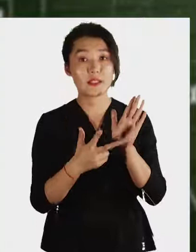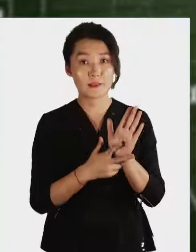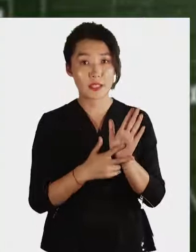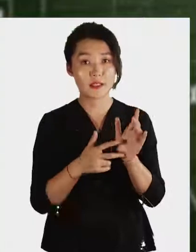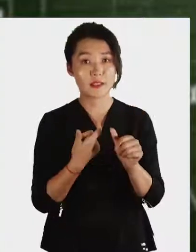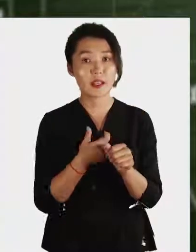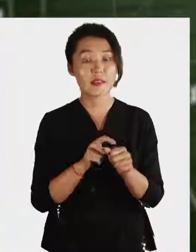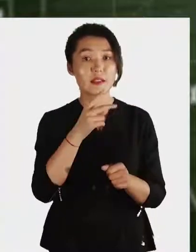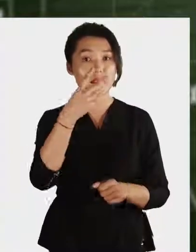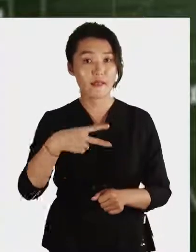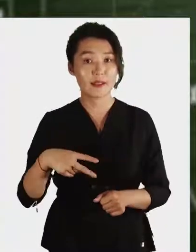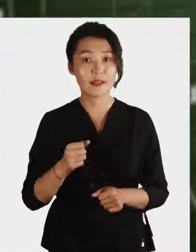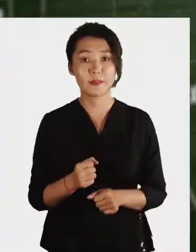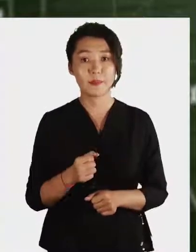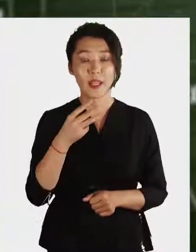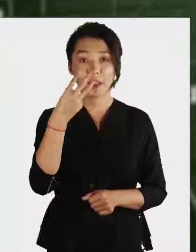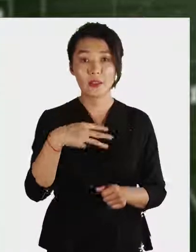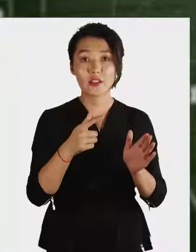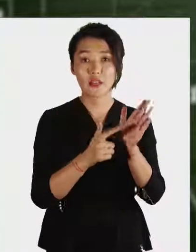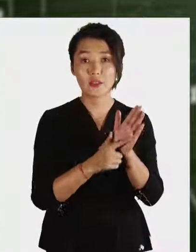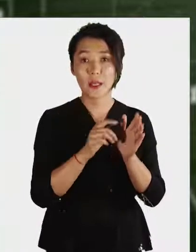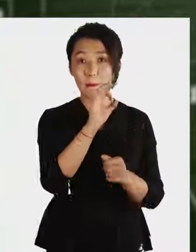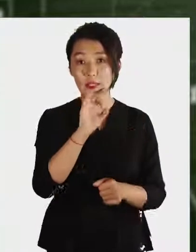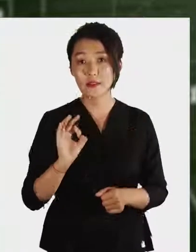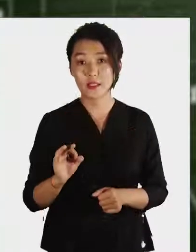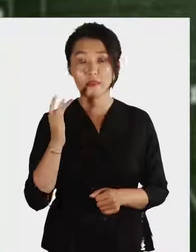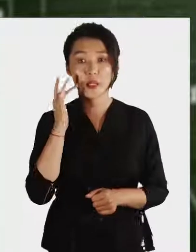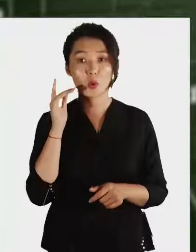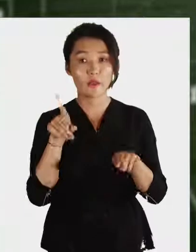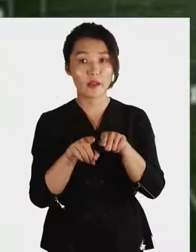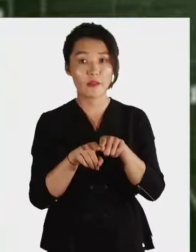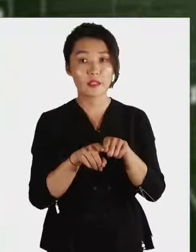18, это 20. 37%, которого равны